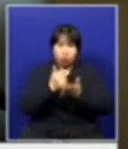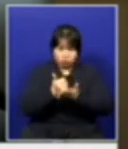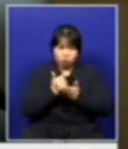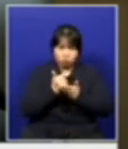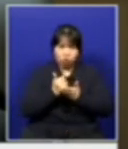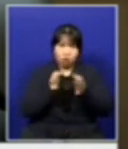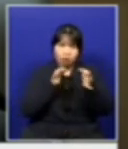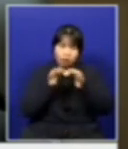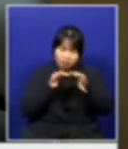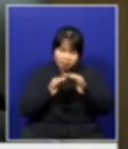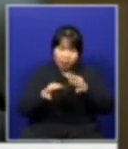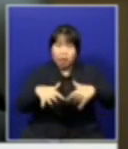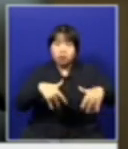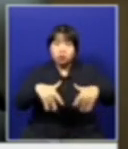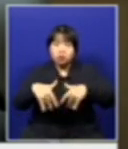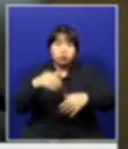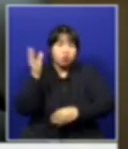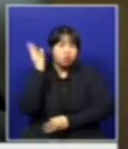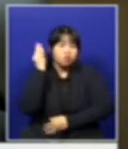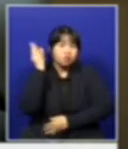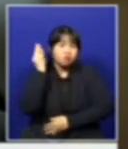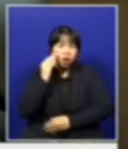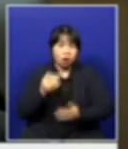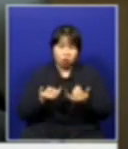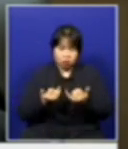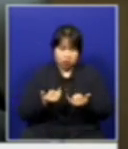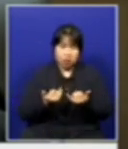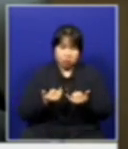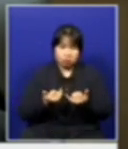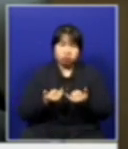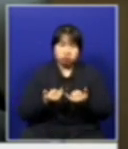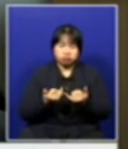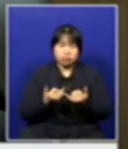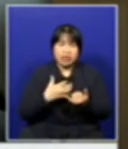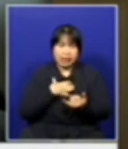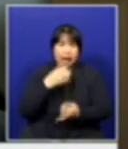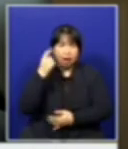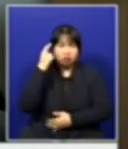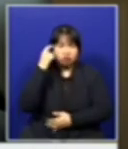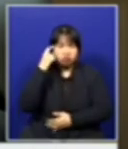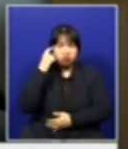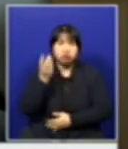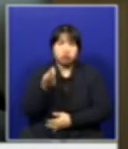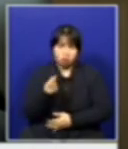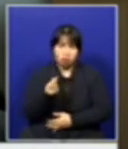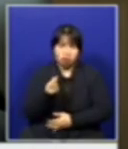าวบ้านที่รับฟังการอภิปรายในวันนี้ได้รับรู้ไว้ด้วยนะฮะ